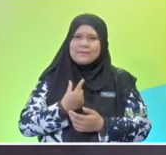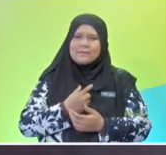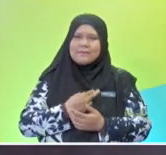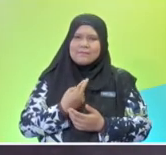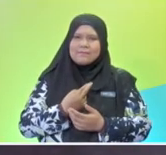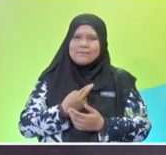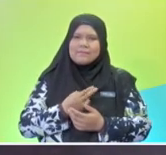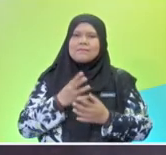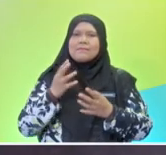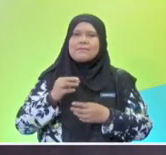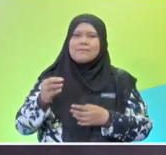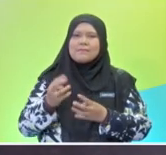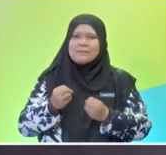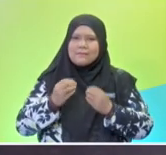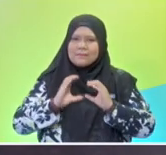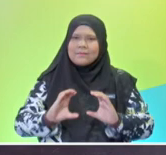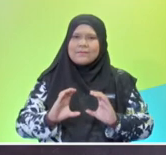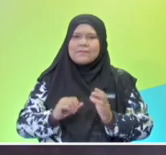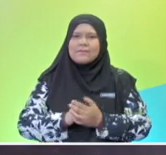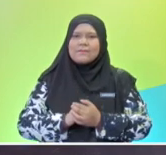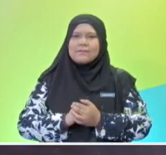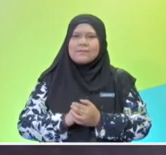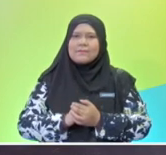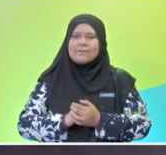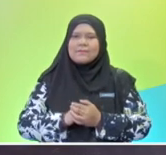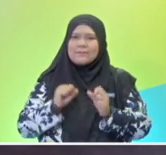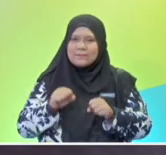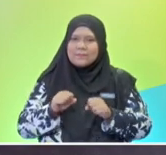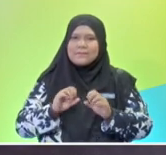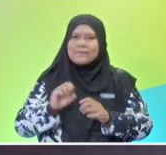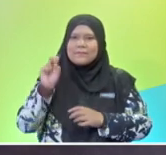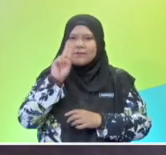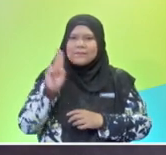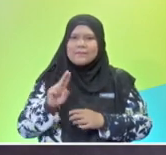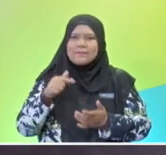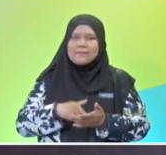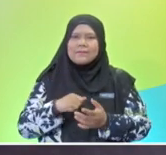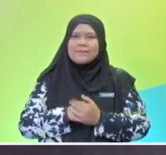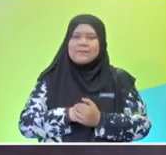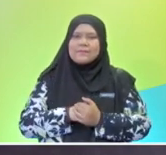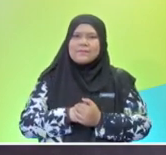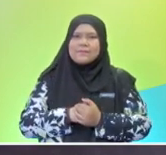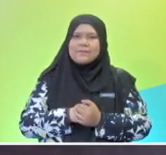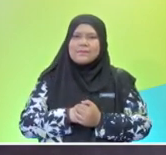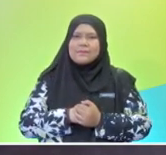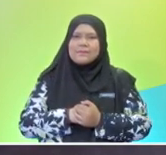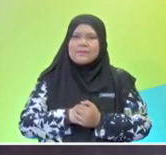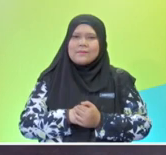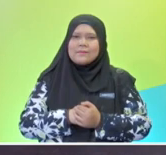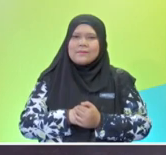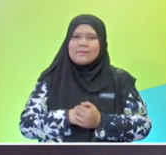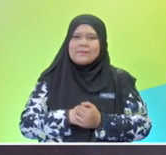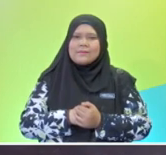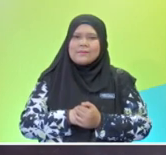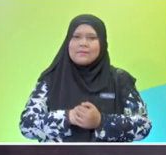kat rumah pun nak cuba lagi soalan kot. Kita cuba satu lagi boleh? Boleh. Kita nak cuba boleh. Baiklah. Boleh kita bersedia tapi sebab dah sampai hujung kita